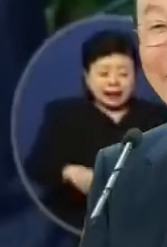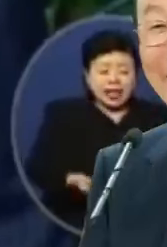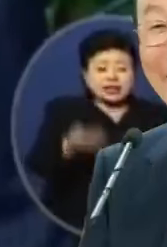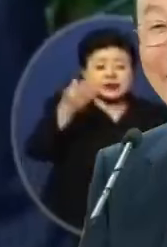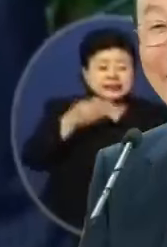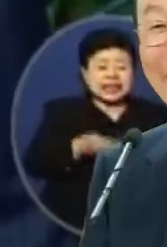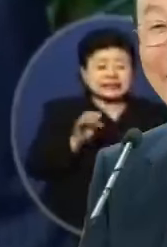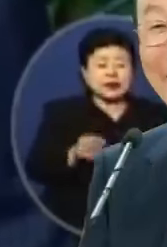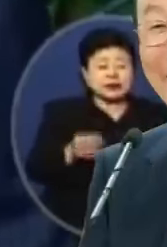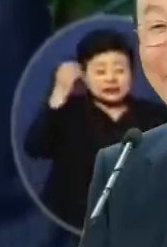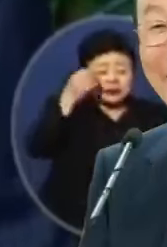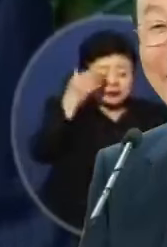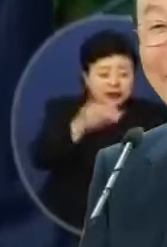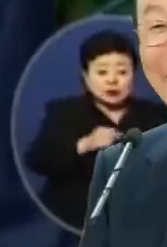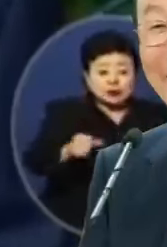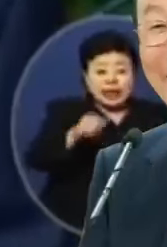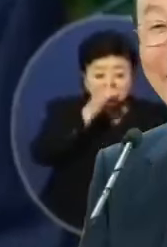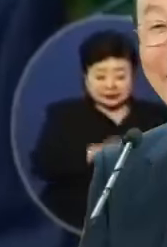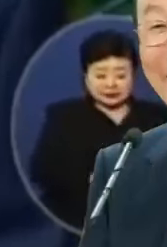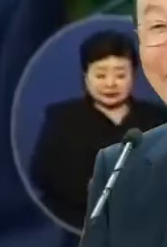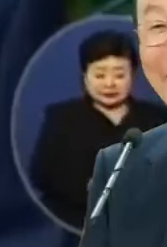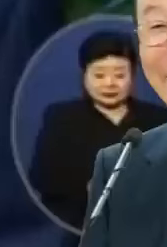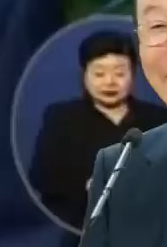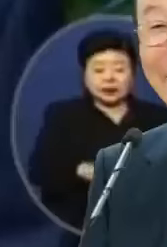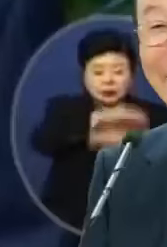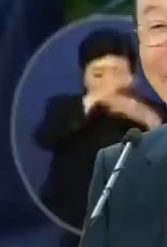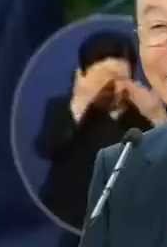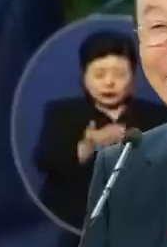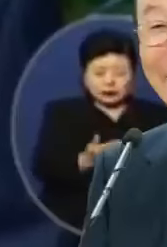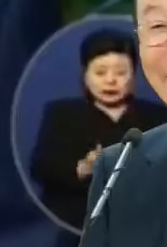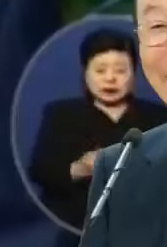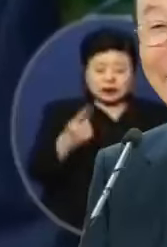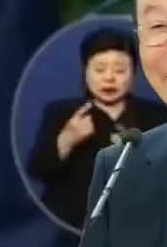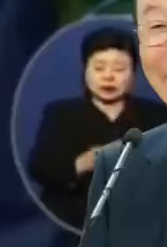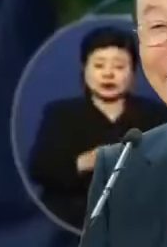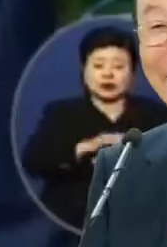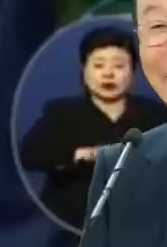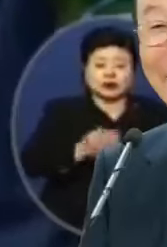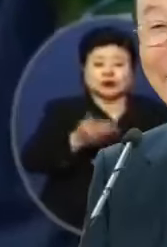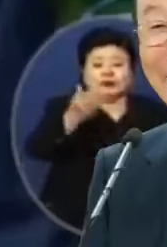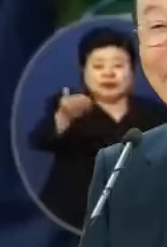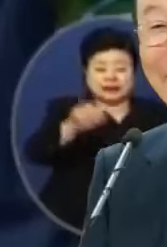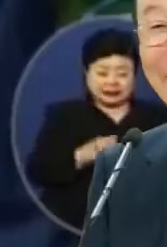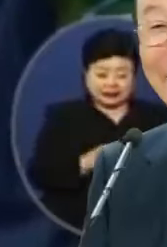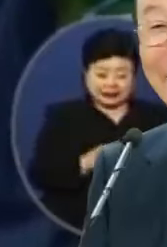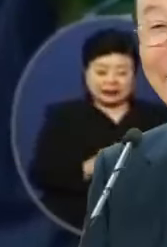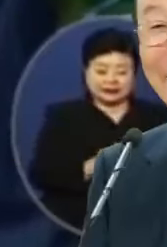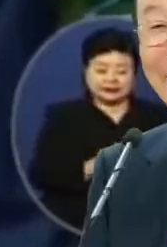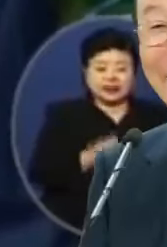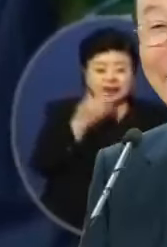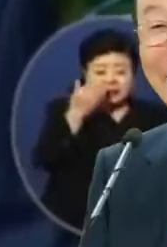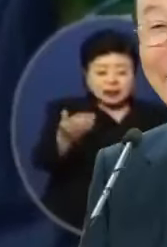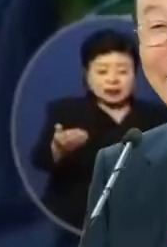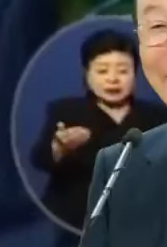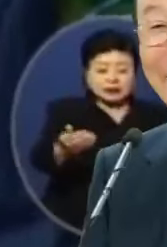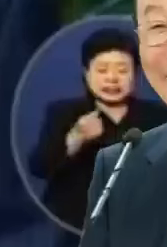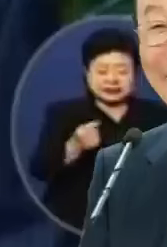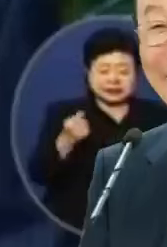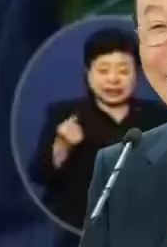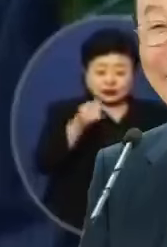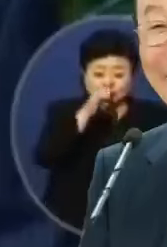4차원적인 성령이 운행하셔서 모든 것을 고쳐놓는 것입니다. 그러므로 여러분도 그런 힘을